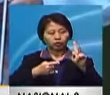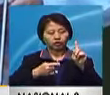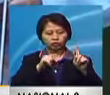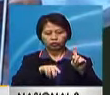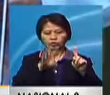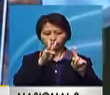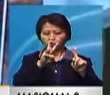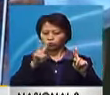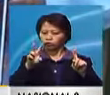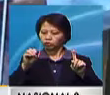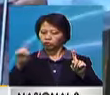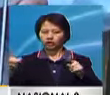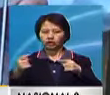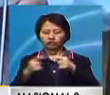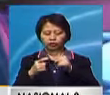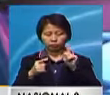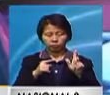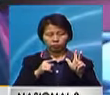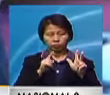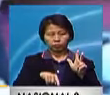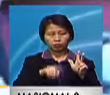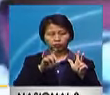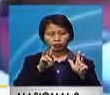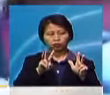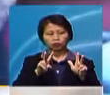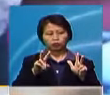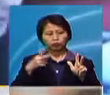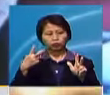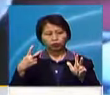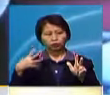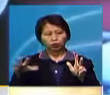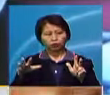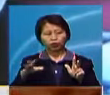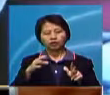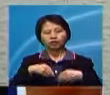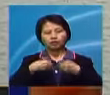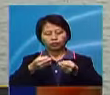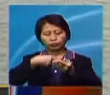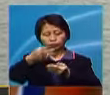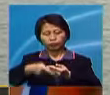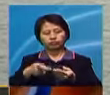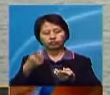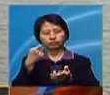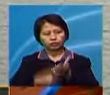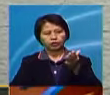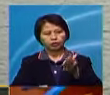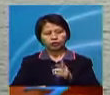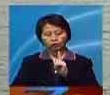1 Jun 2008 sehingga 31 Disember 2015, program pemberian air percuma menelan kos